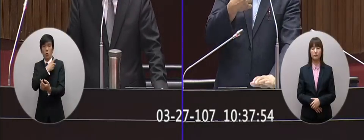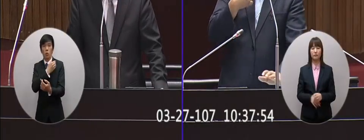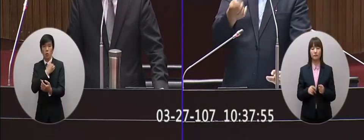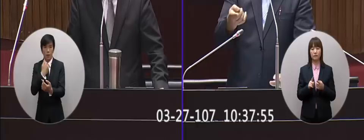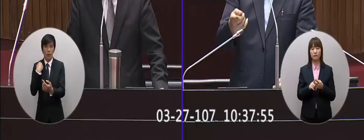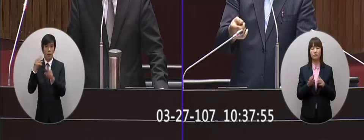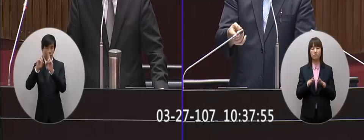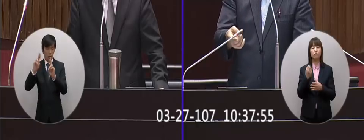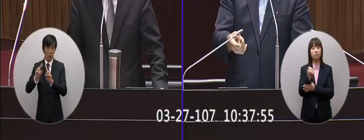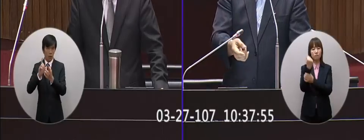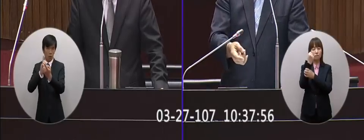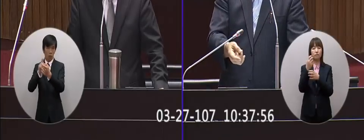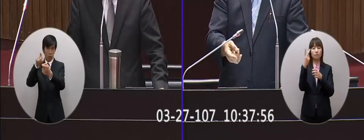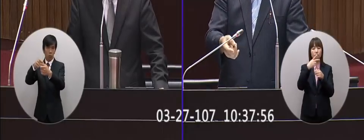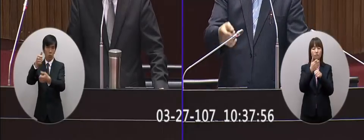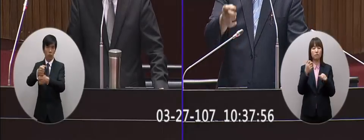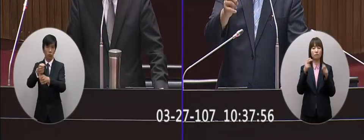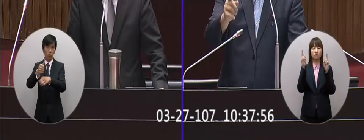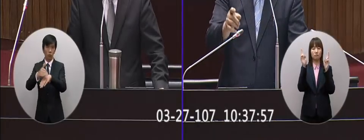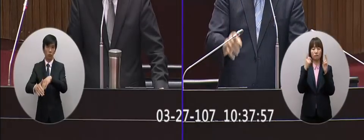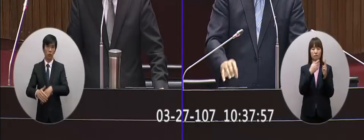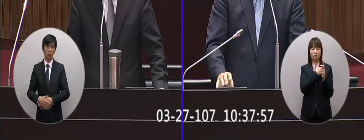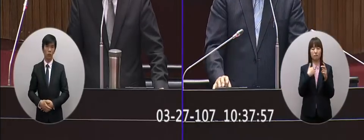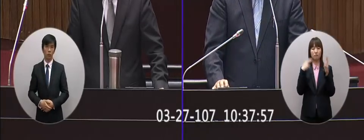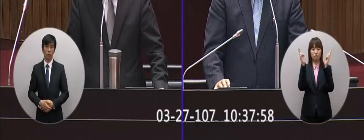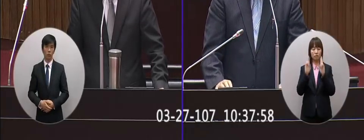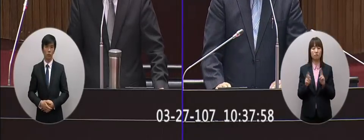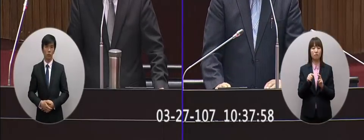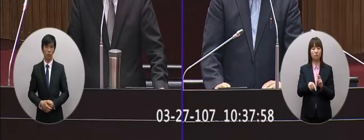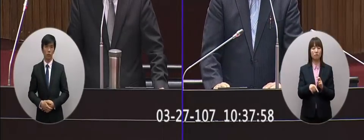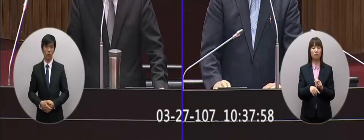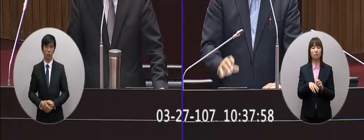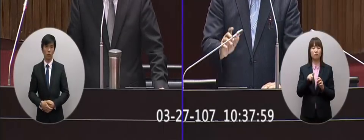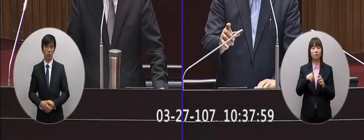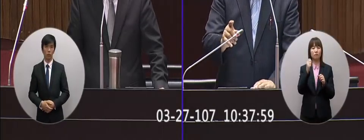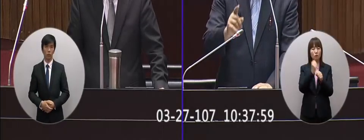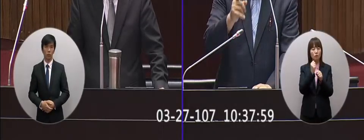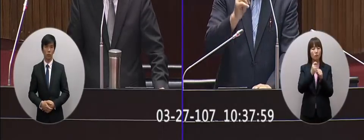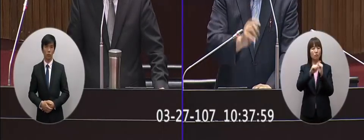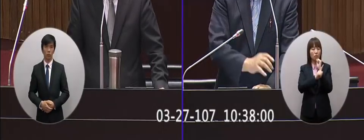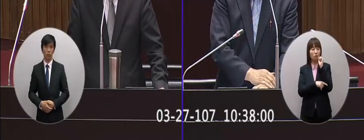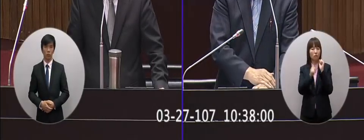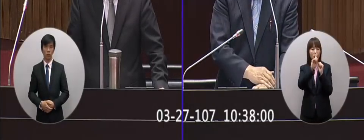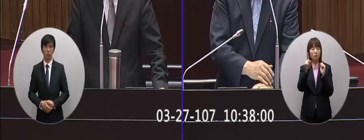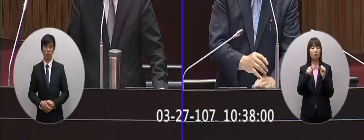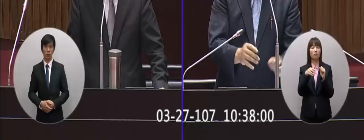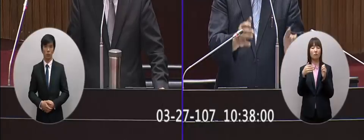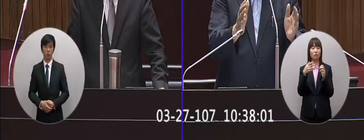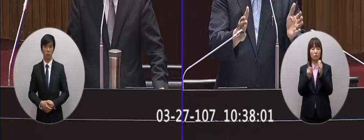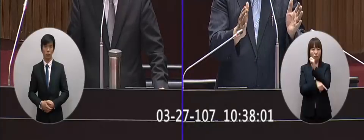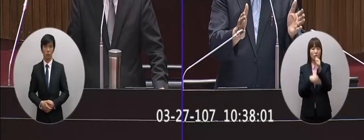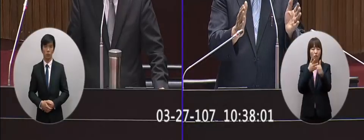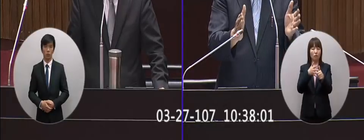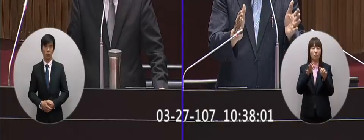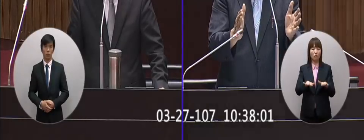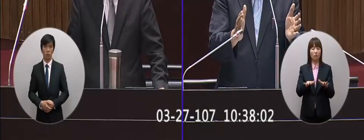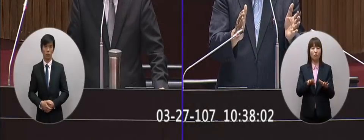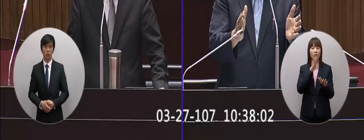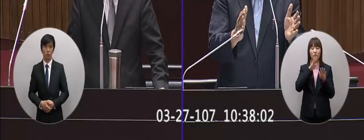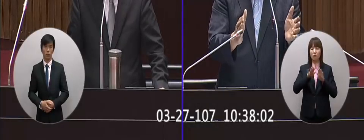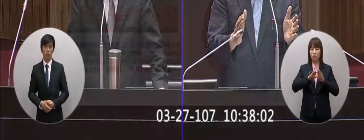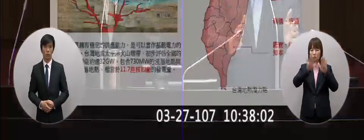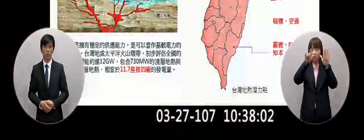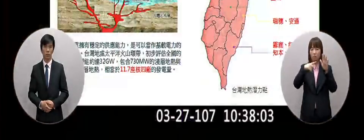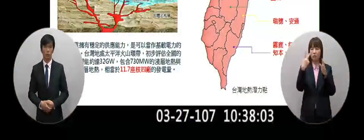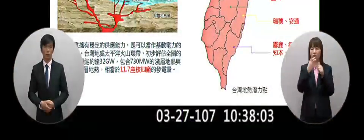Okay, 我们也支持再生能源啊。那现在就是要不要做，怎么做而已嘛。最后一个我要问你的是，现在发展